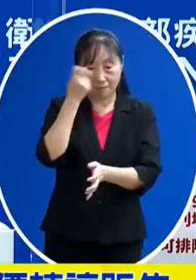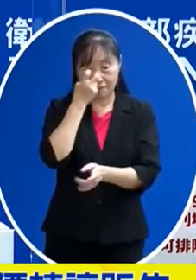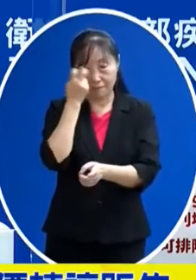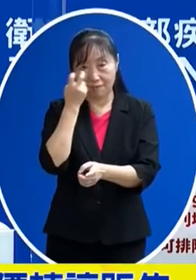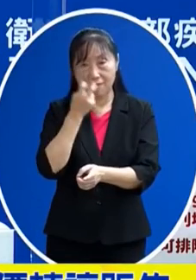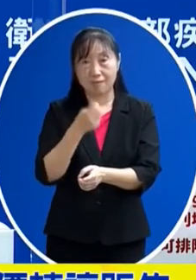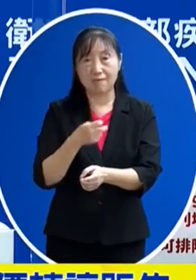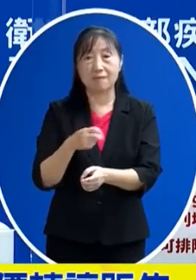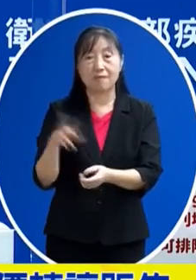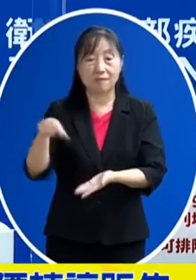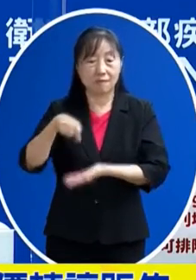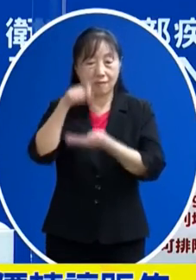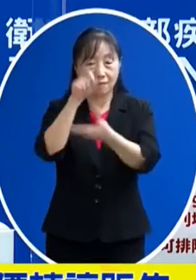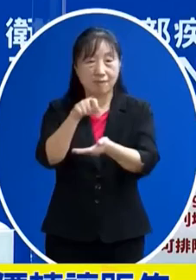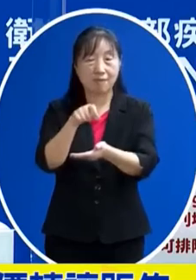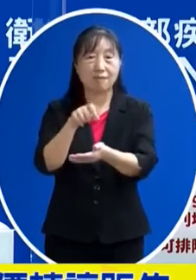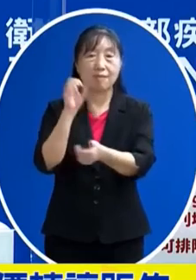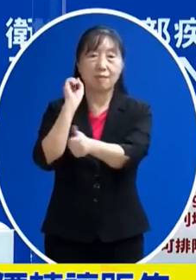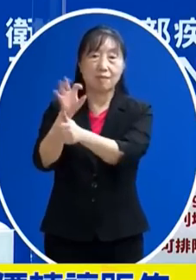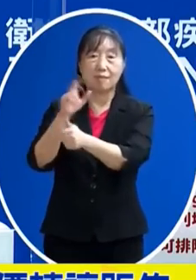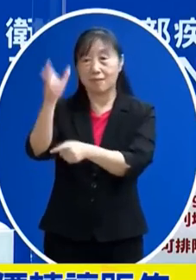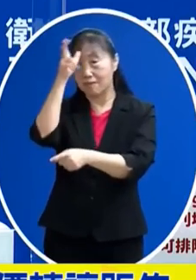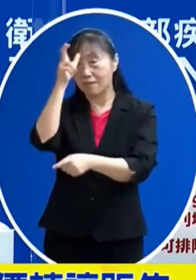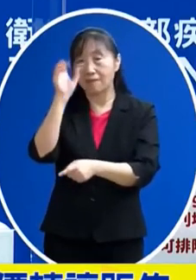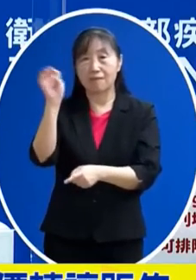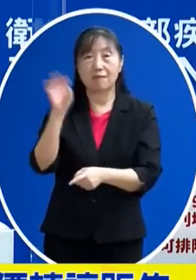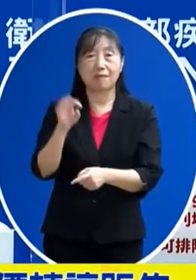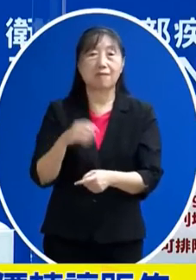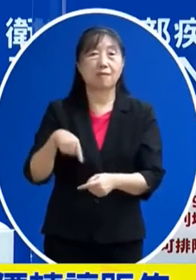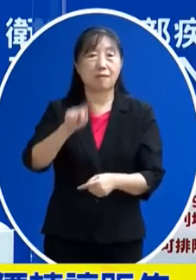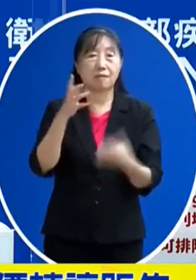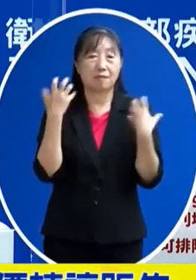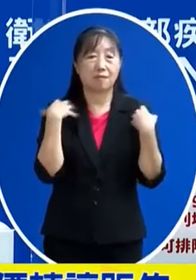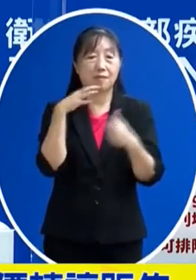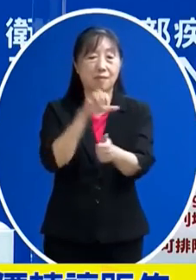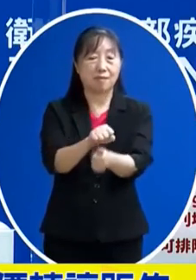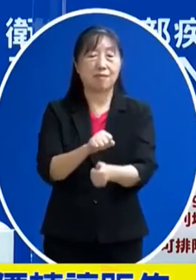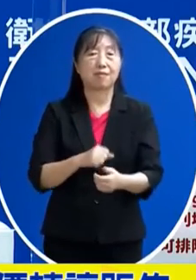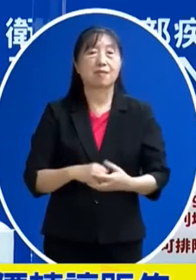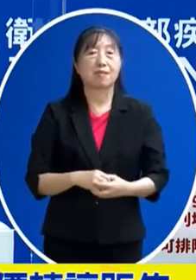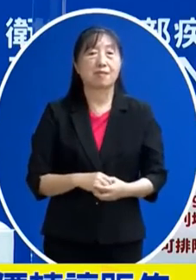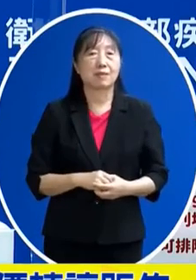供相关的法律意见给这个司法警察单位来做侦办。